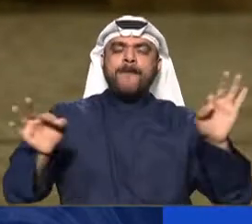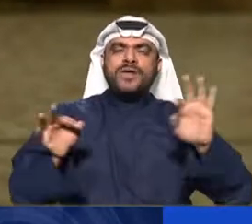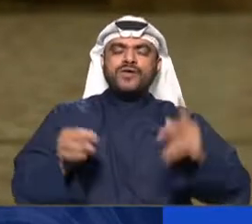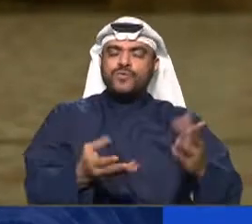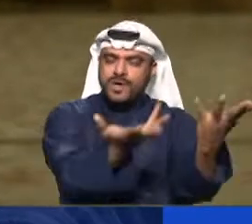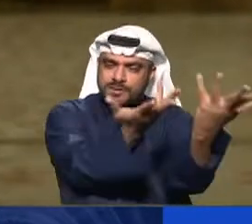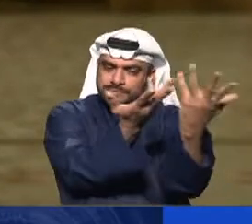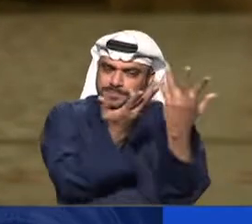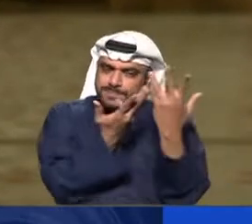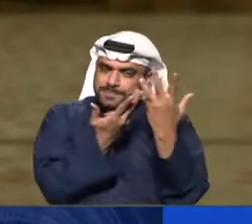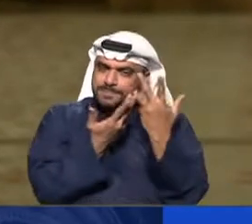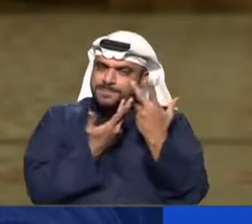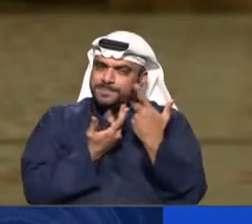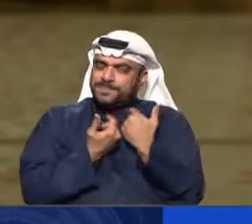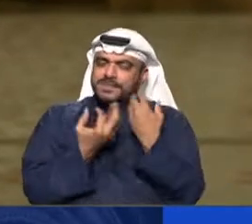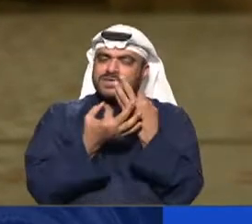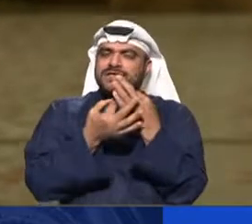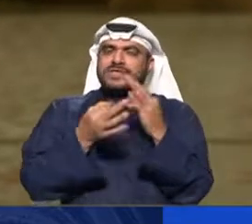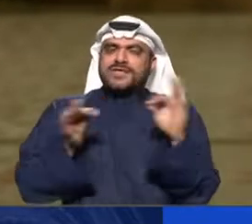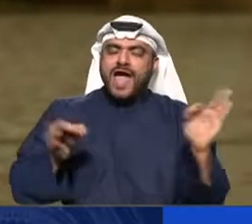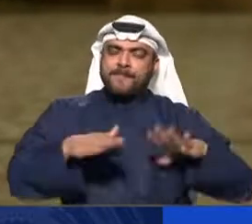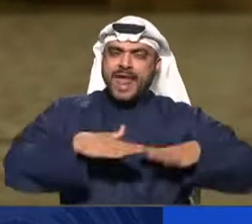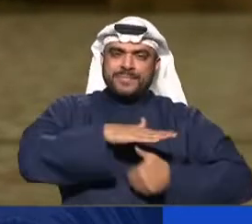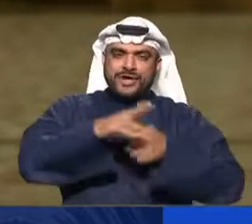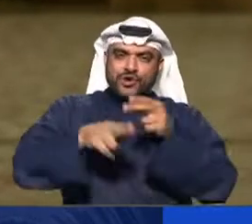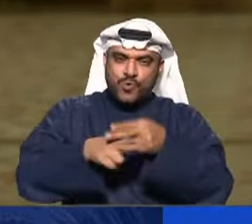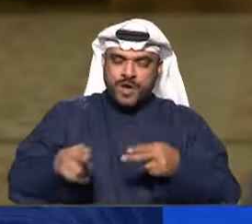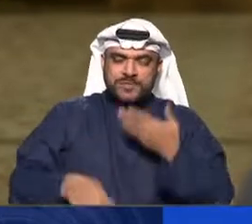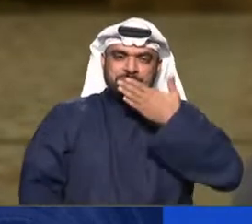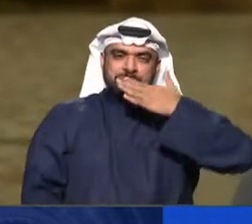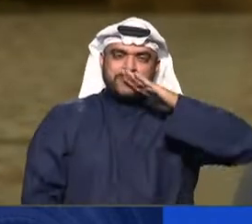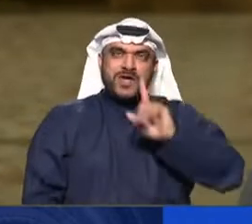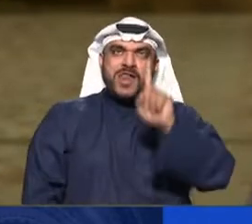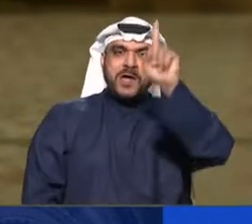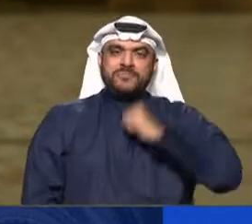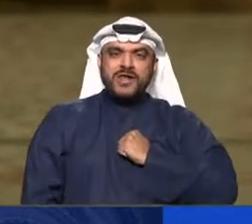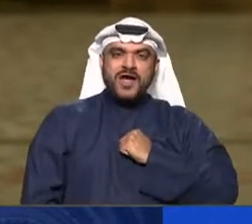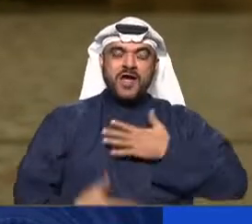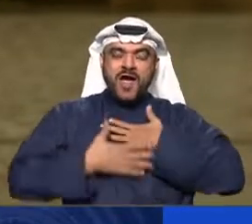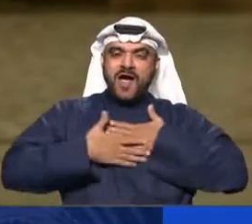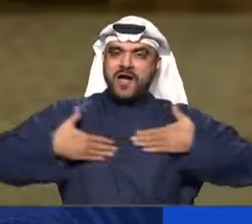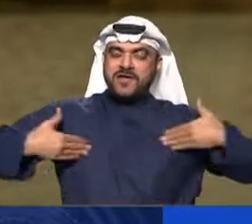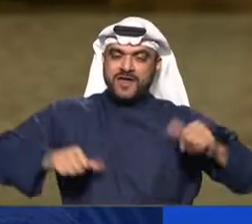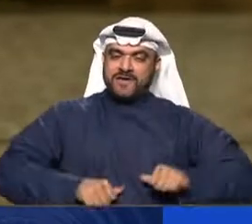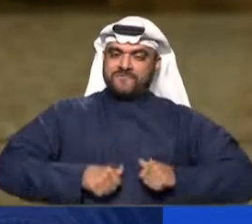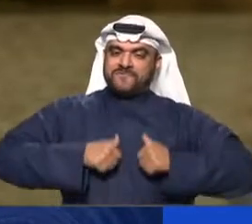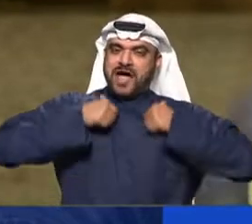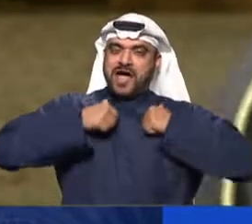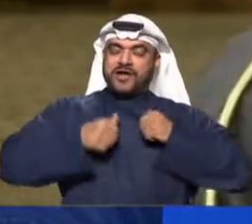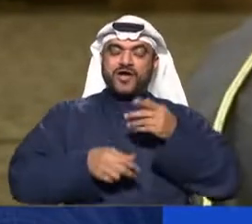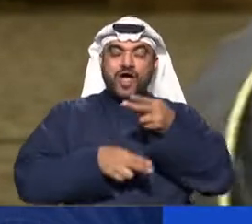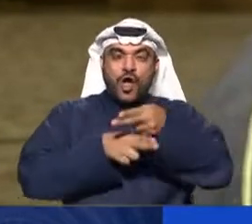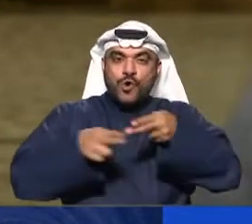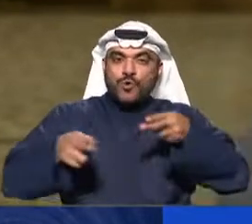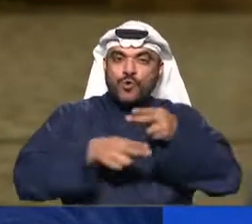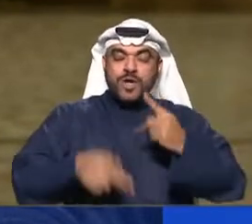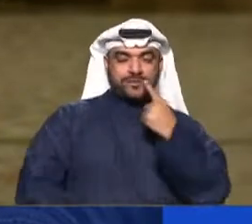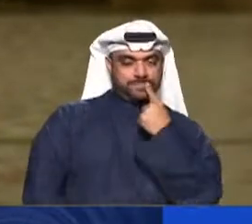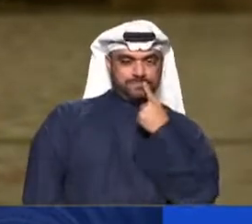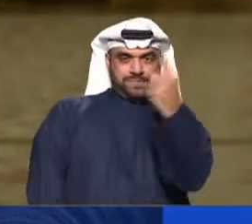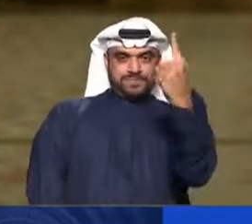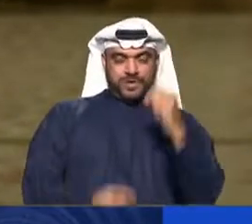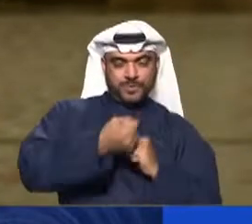واستمعنا إلى توجيهات سموه، ولله الحمد كلنا نشعر بفخر بأن دائما مواقف الكويت هي